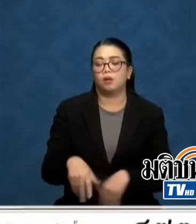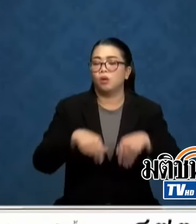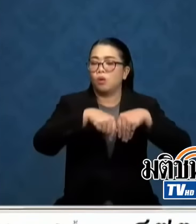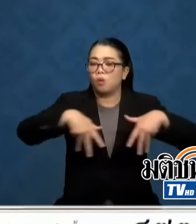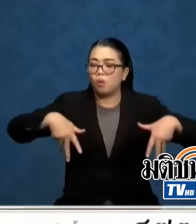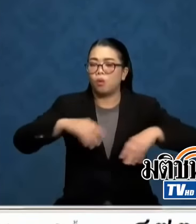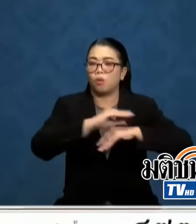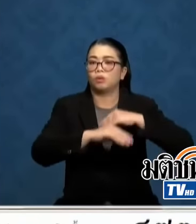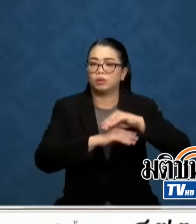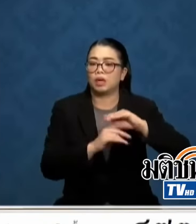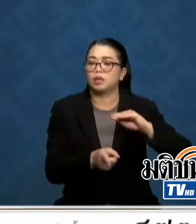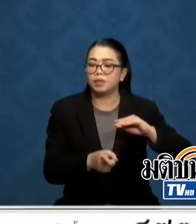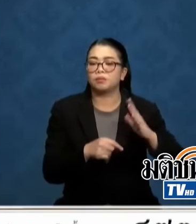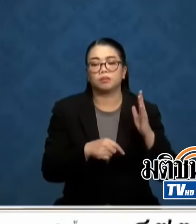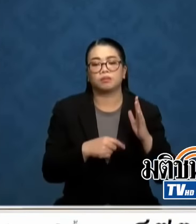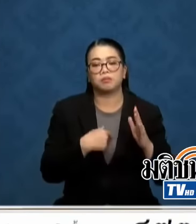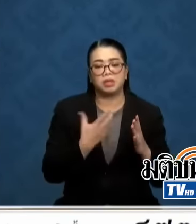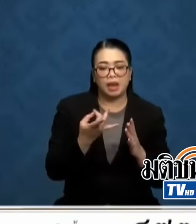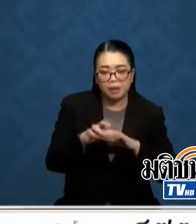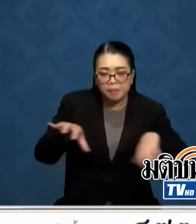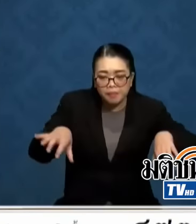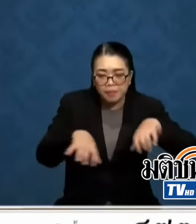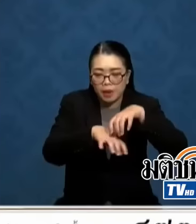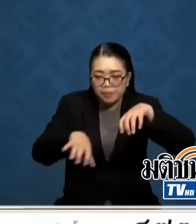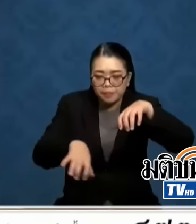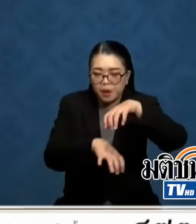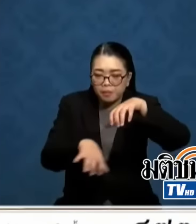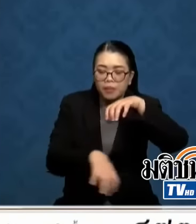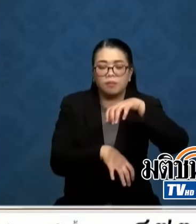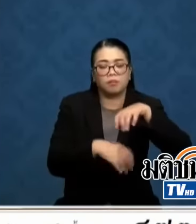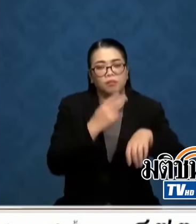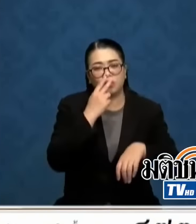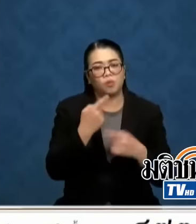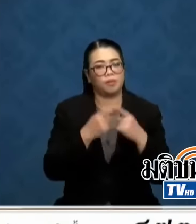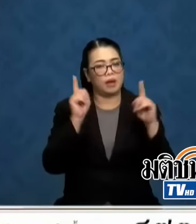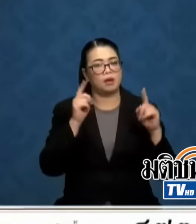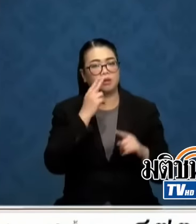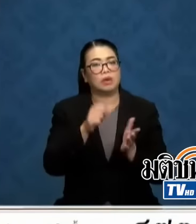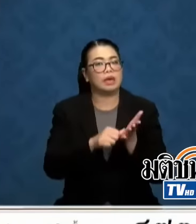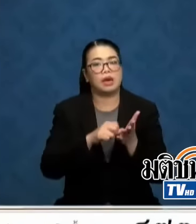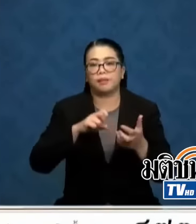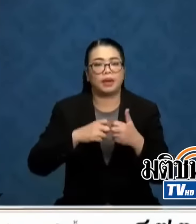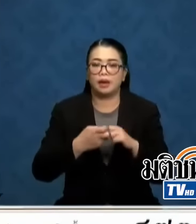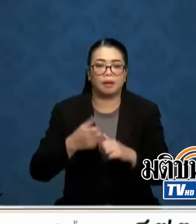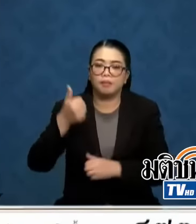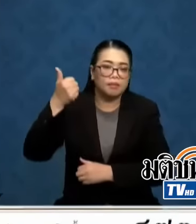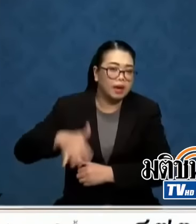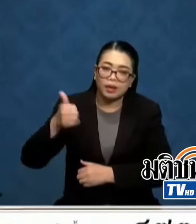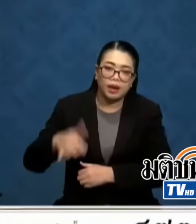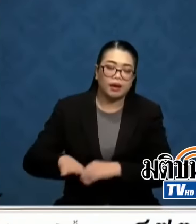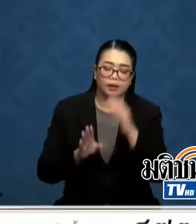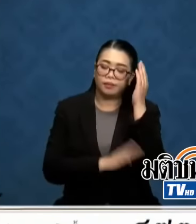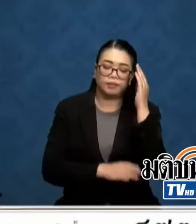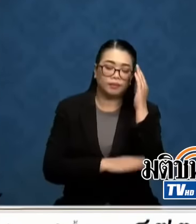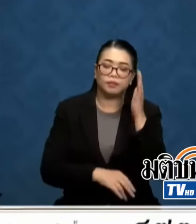คสชพิสูจน์แล้วนะครับว่ามันมีอะไรแอบแฝงแล้วก็มันไม่สามารถแก้ไขปัญหาได้เสียที